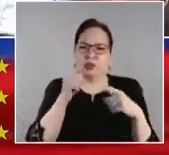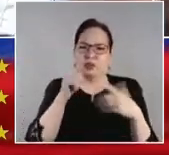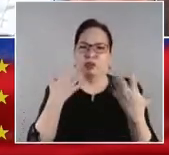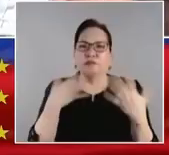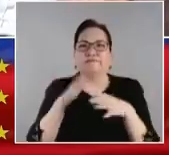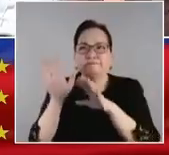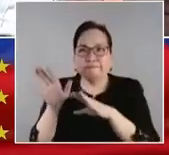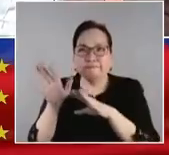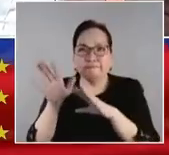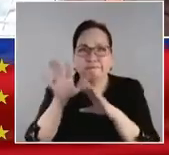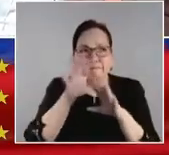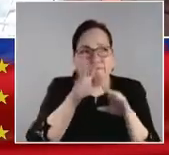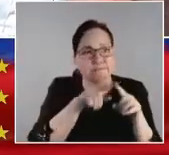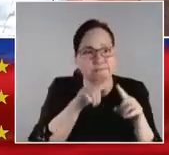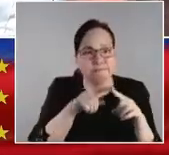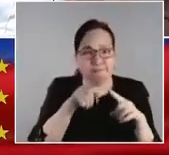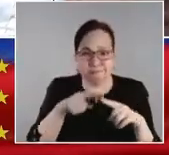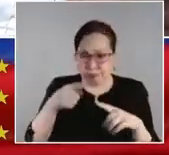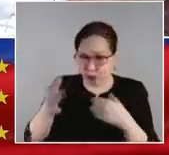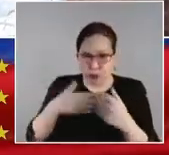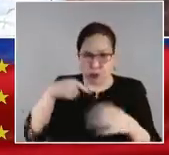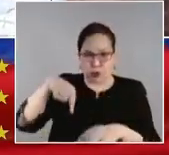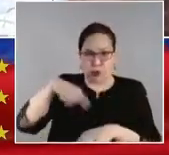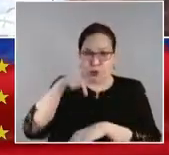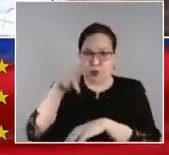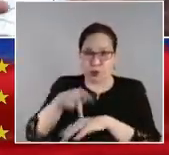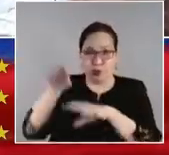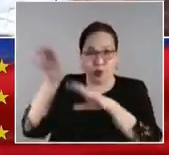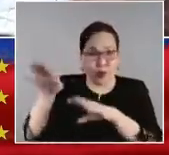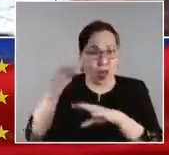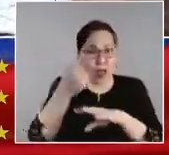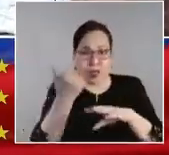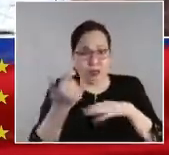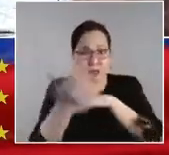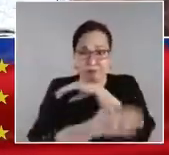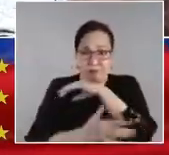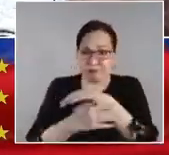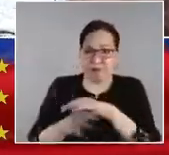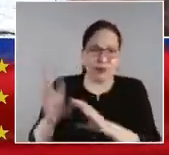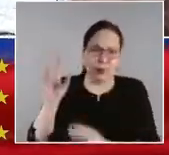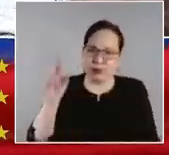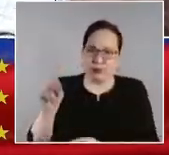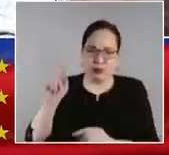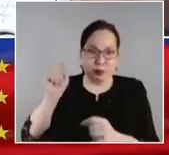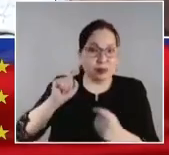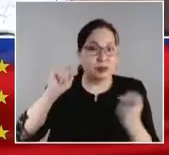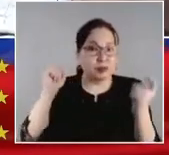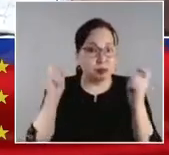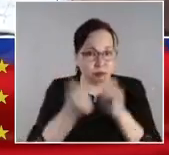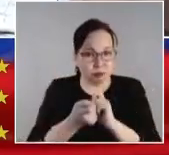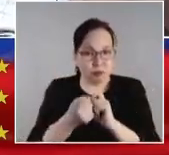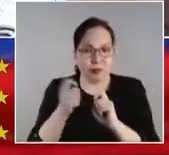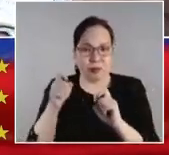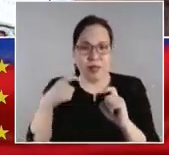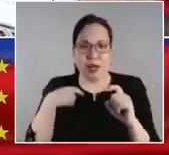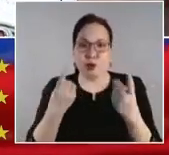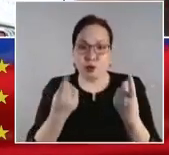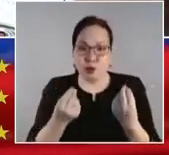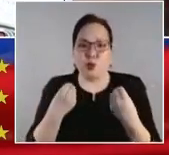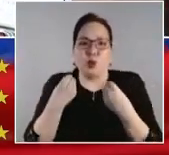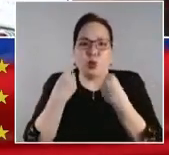in our own thought and in our own actions. So we have to change that. And we can do that through quality